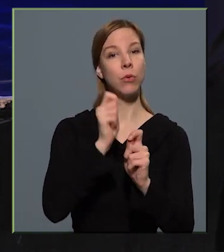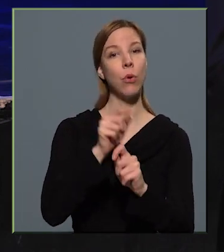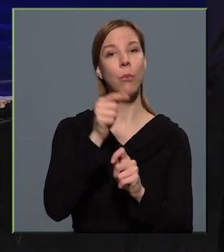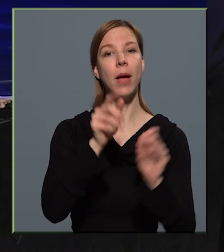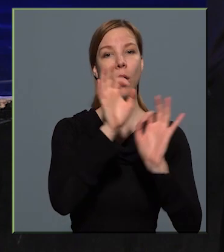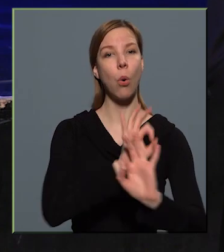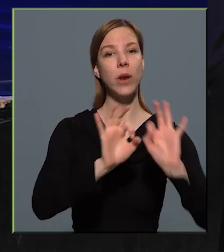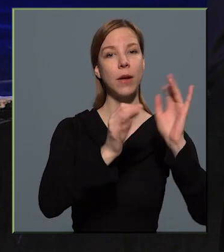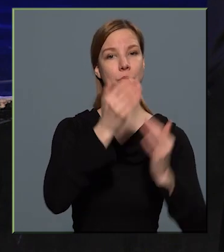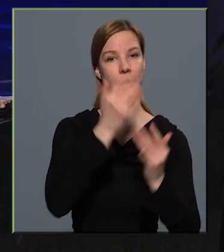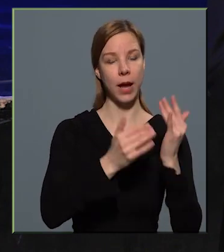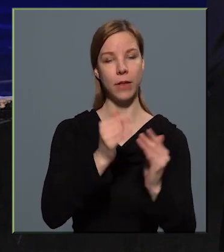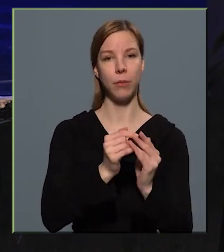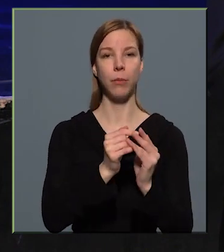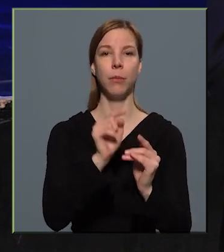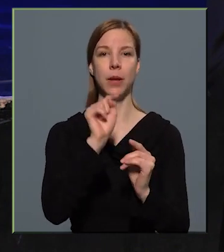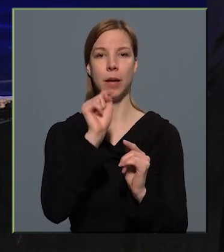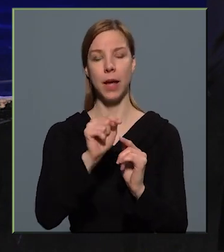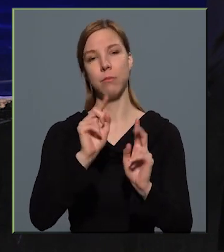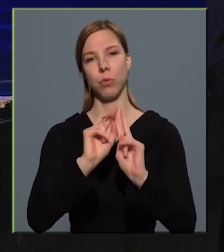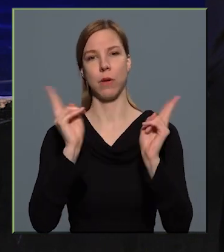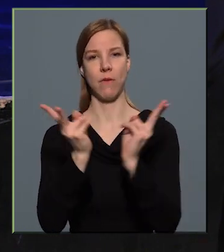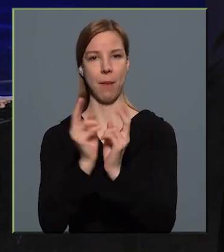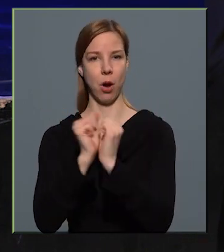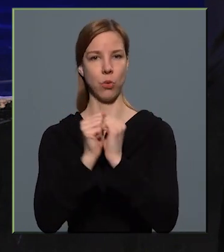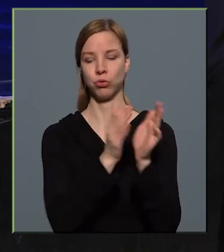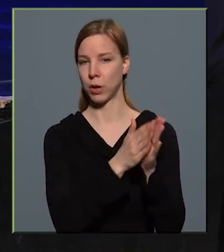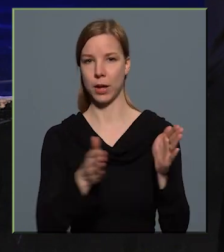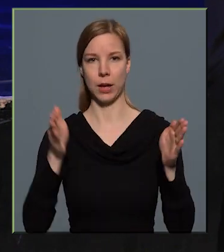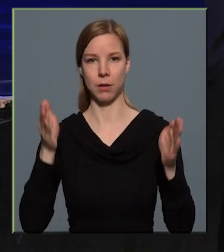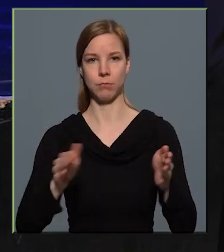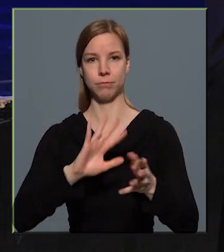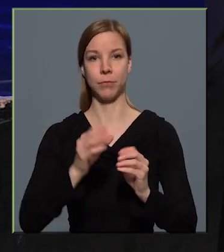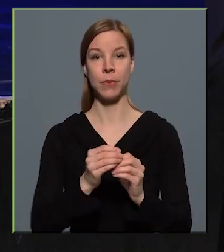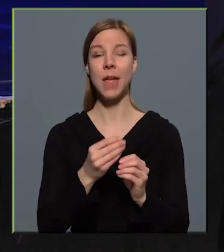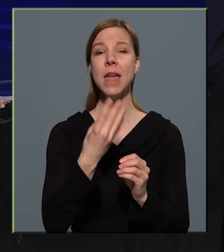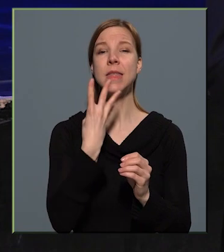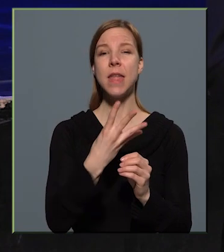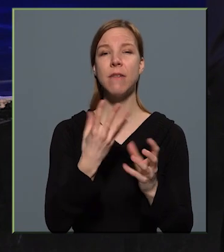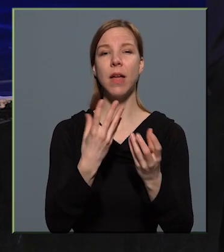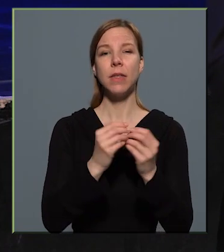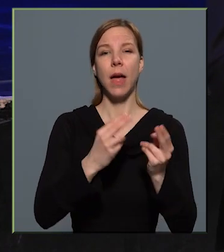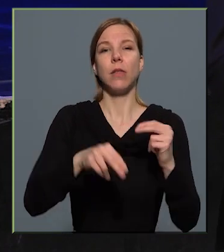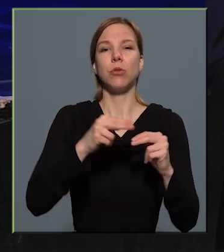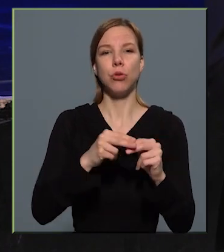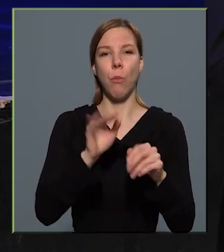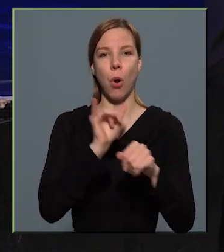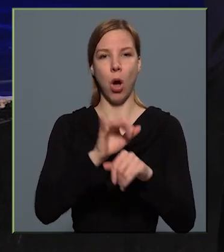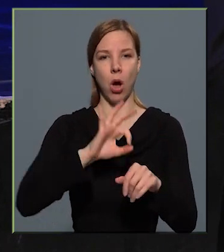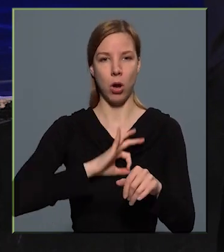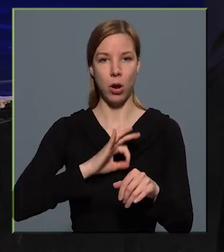versenyektől a világbajnokságokig. Majdnem 40-nel több arany, mint egy éve, amihez minden